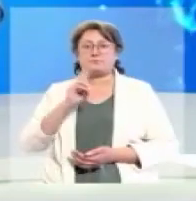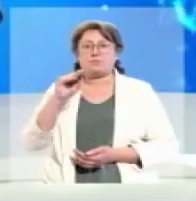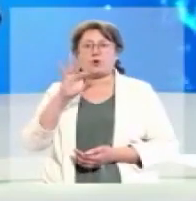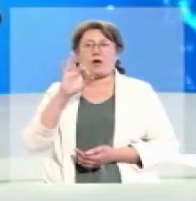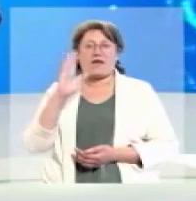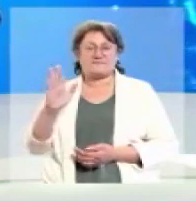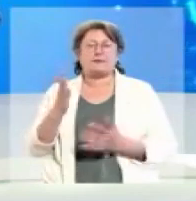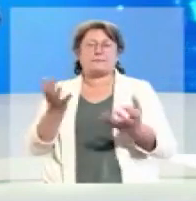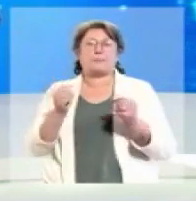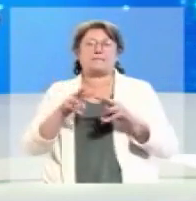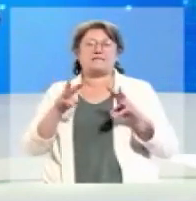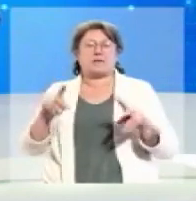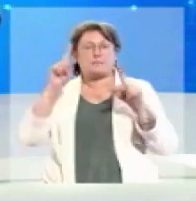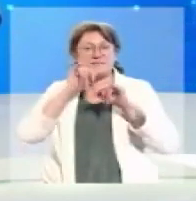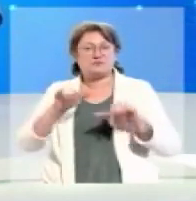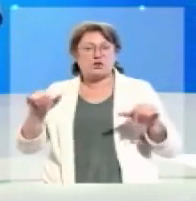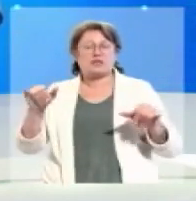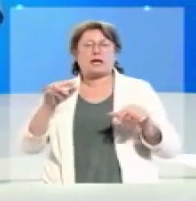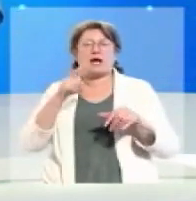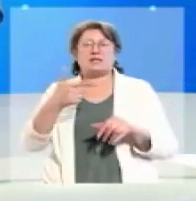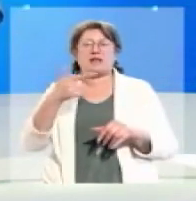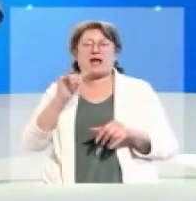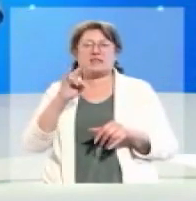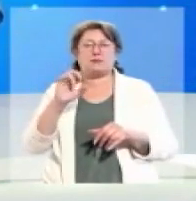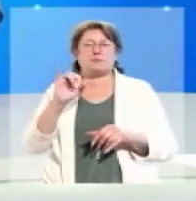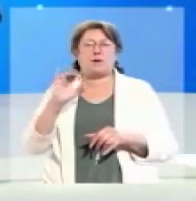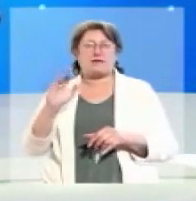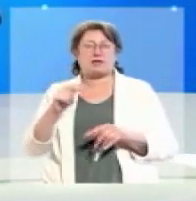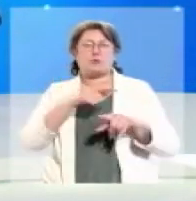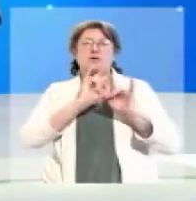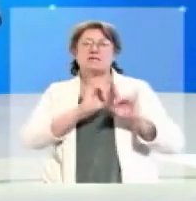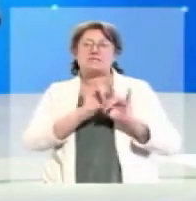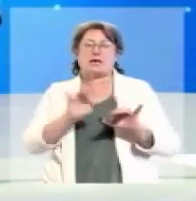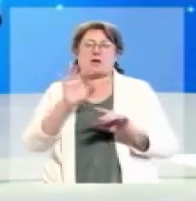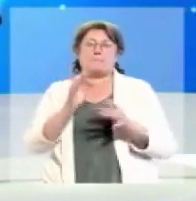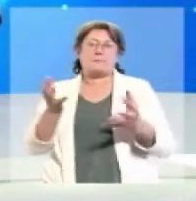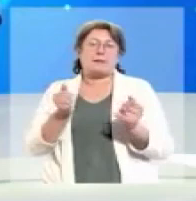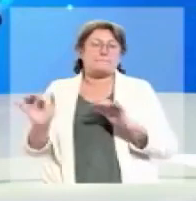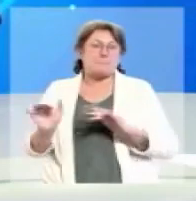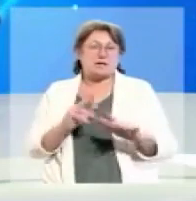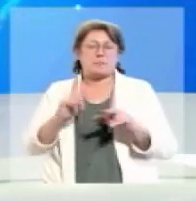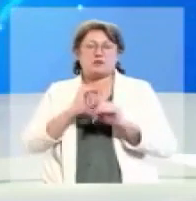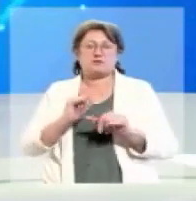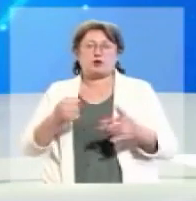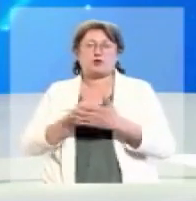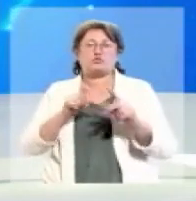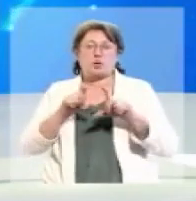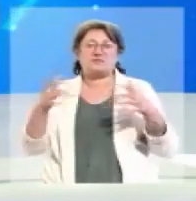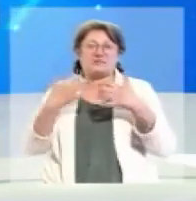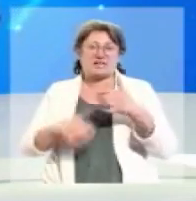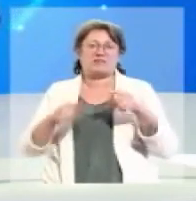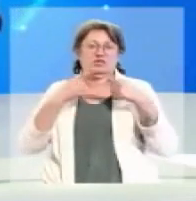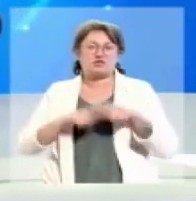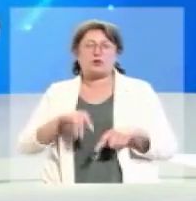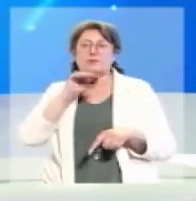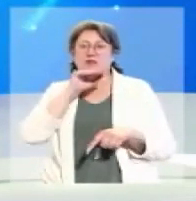Касым-Жомарт Токаев принял министра просвещения Гани Бейсембаева. Глава государства был проинформирован о принимаемых мерах по развитию дошкольного, среднего,